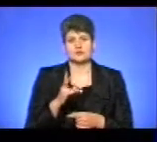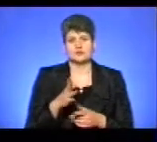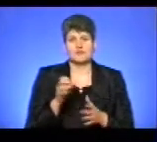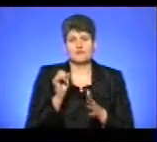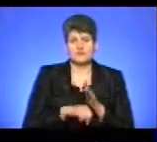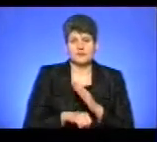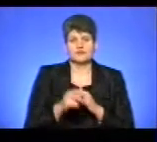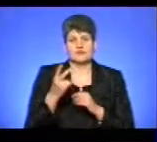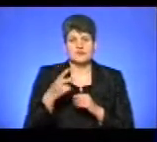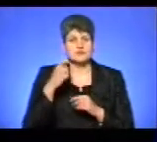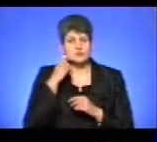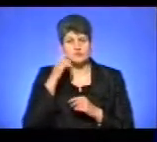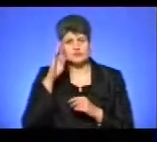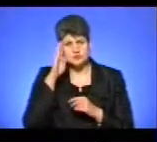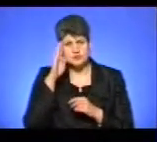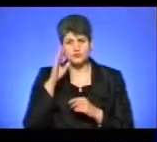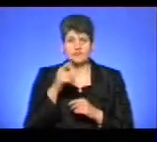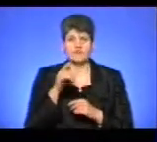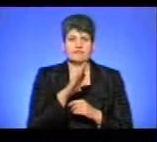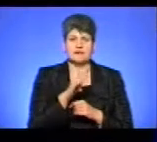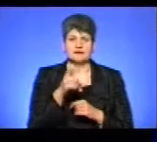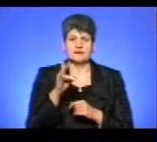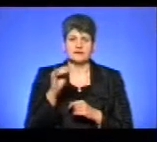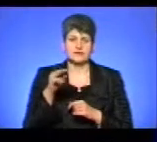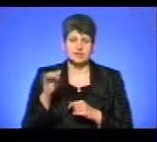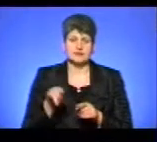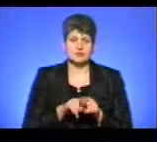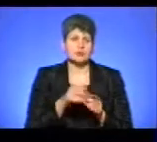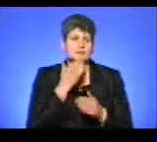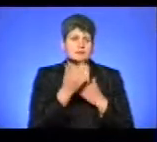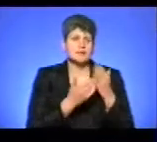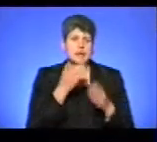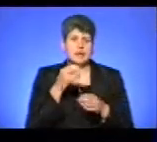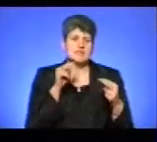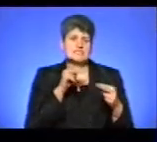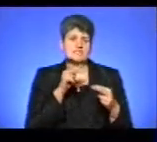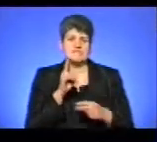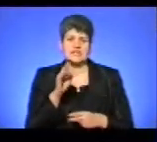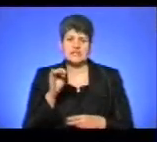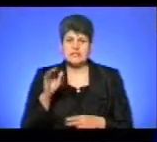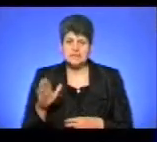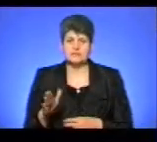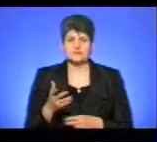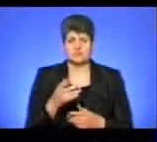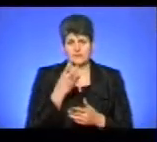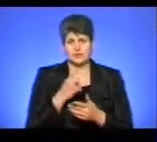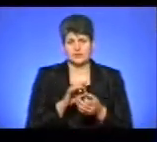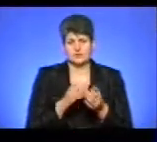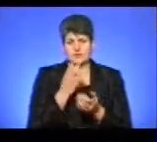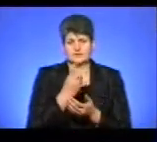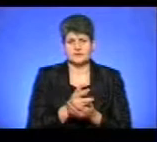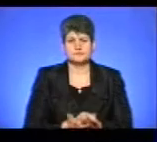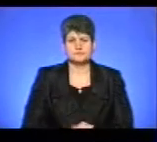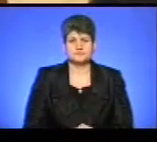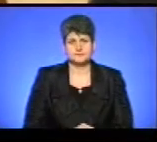вбивства 20-річного Віталія Гнатишина. Також на суді допитали свідків у справі вбивства. Подробиці засідання дивіться у сюжеті Любові